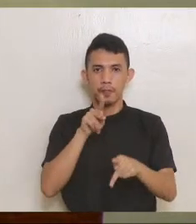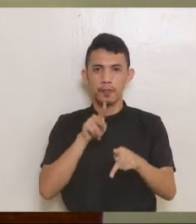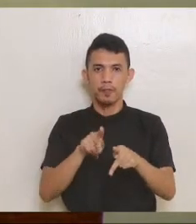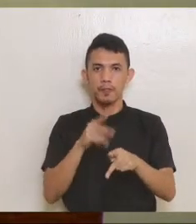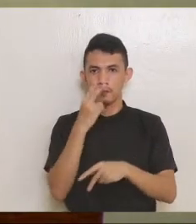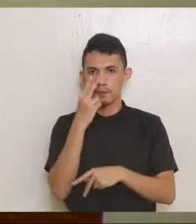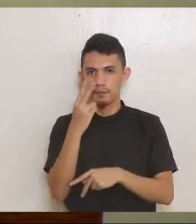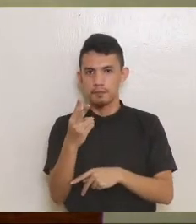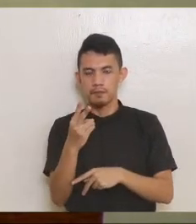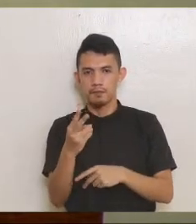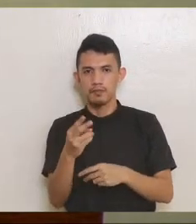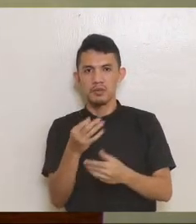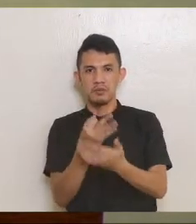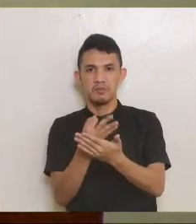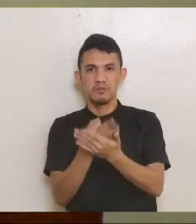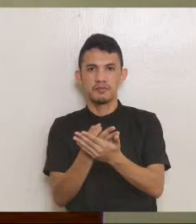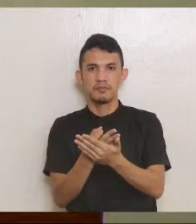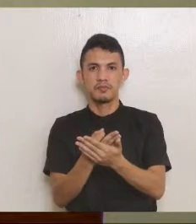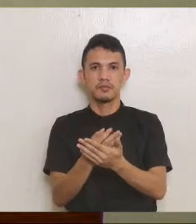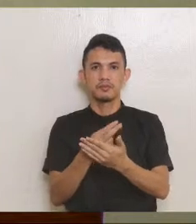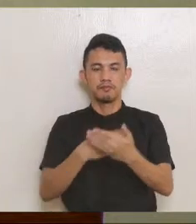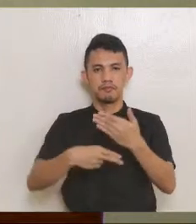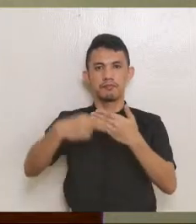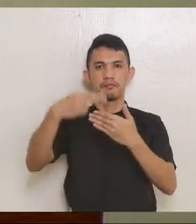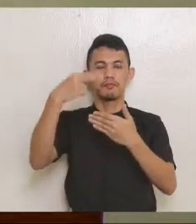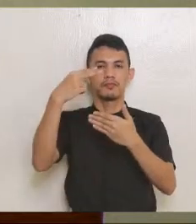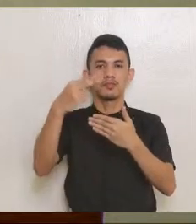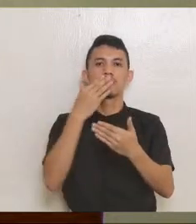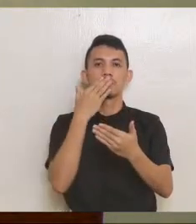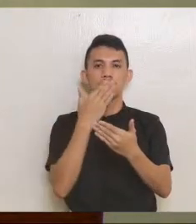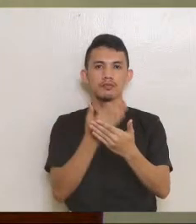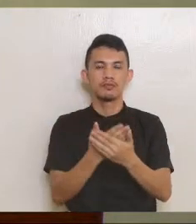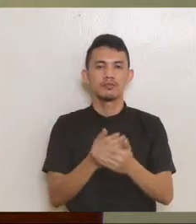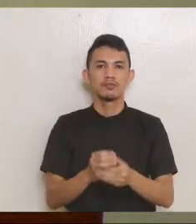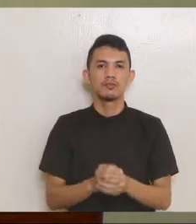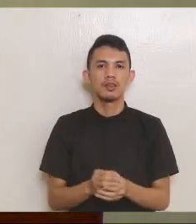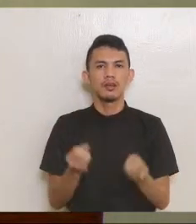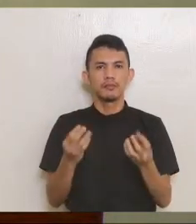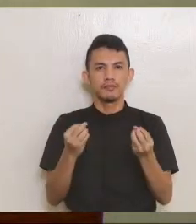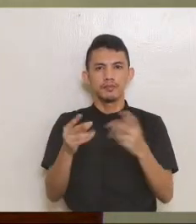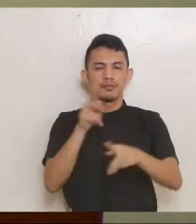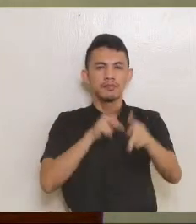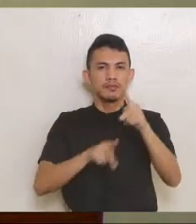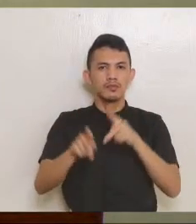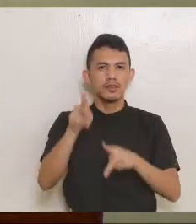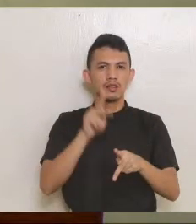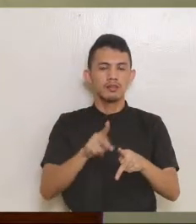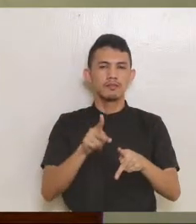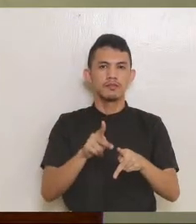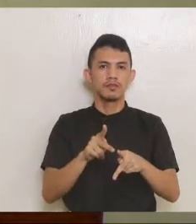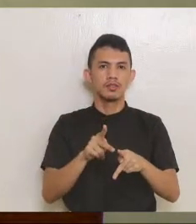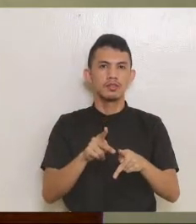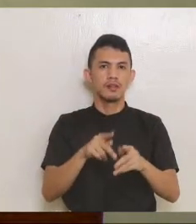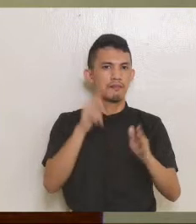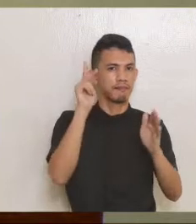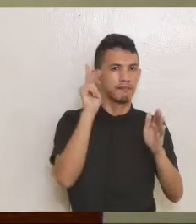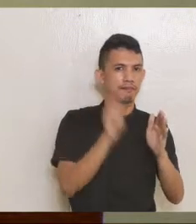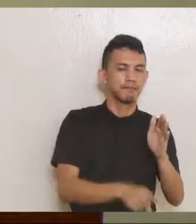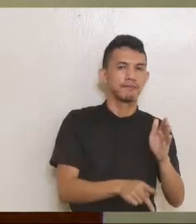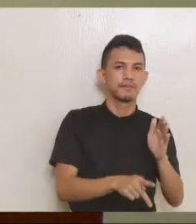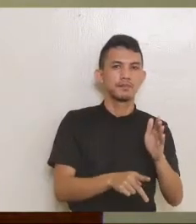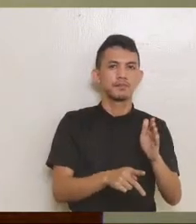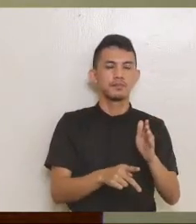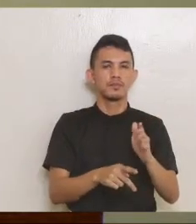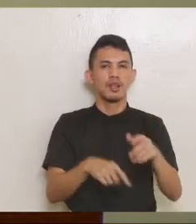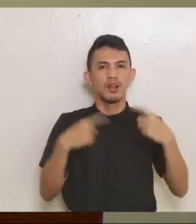mag-away, magpatay, tungod sa kwarta. Tungod sa atong pagka-obsess sa material nga mga